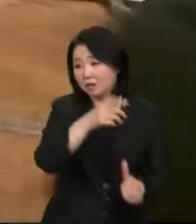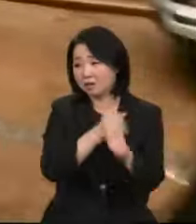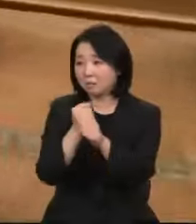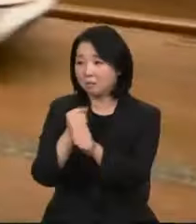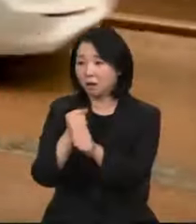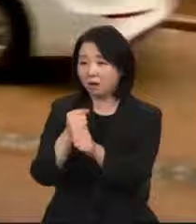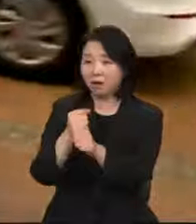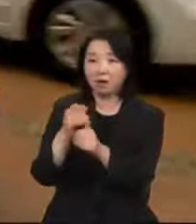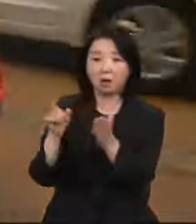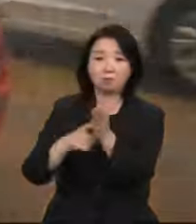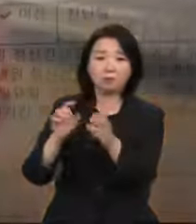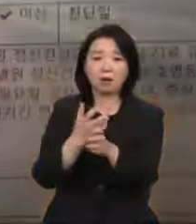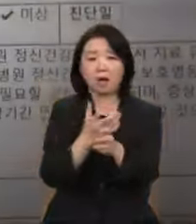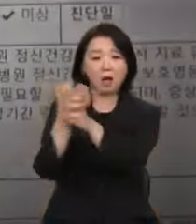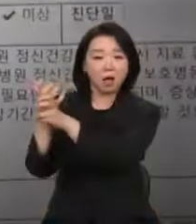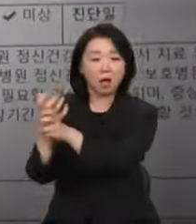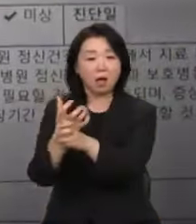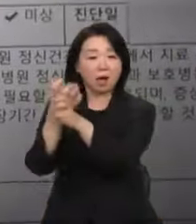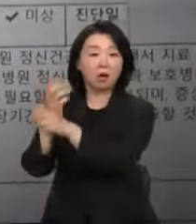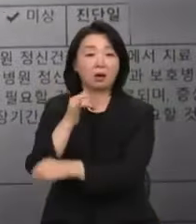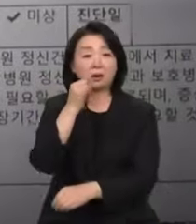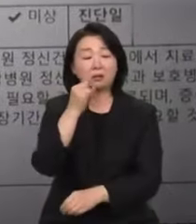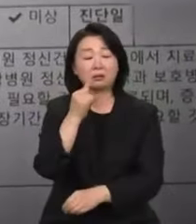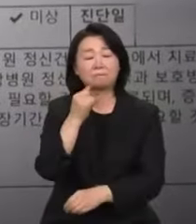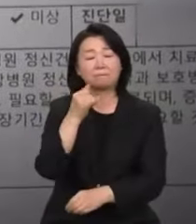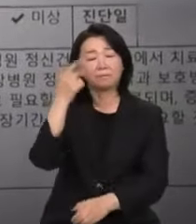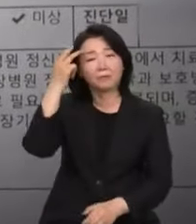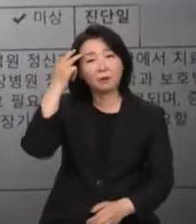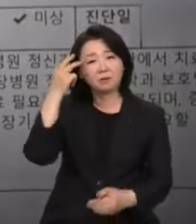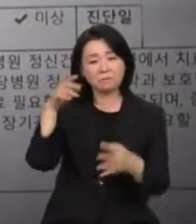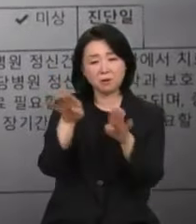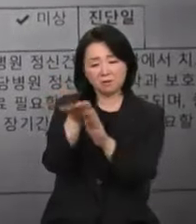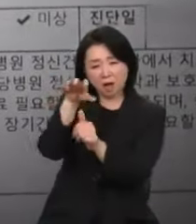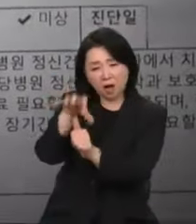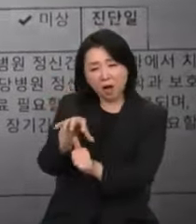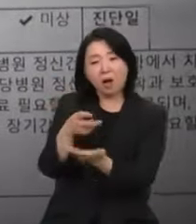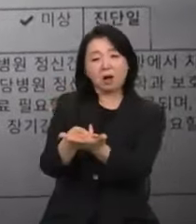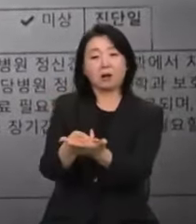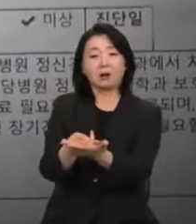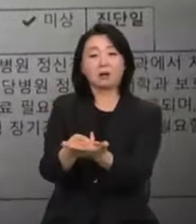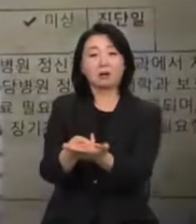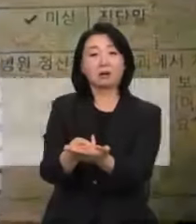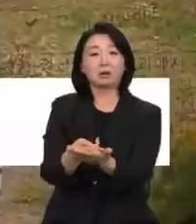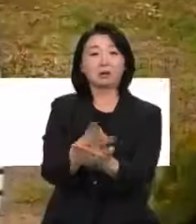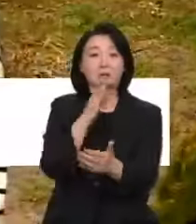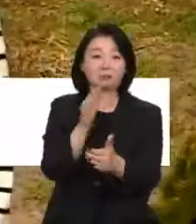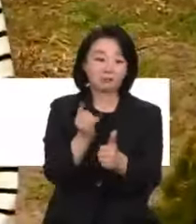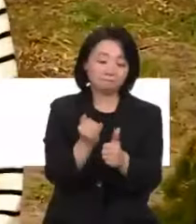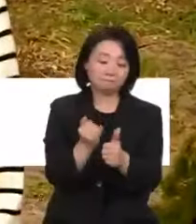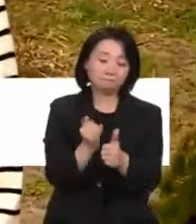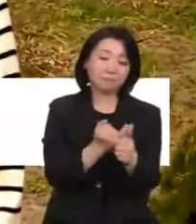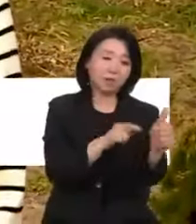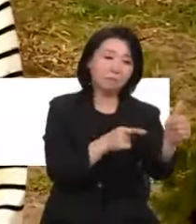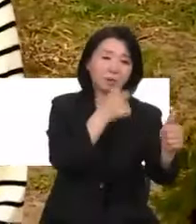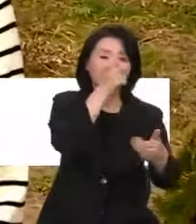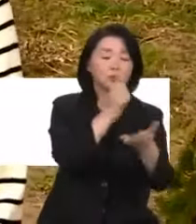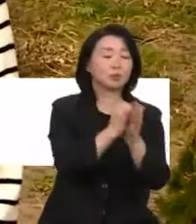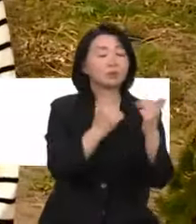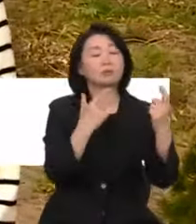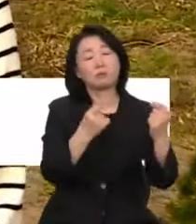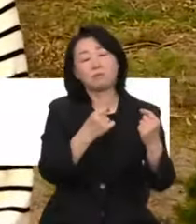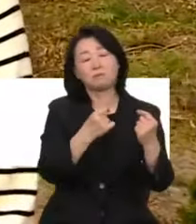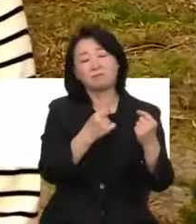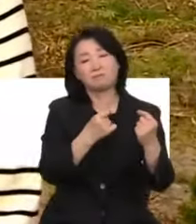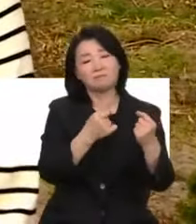구급차에 실려갔습니다. 폐쇄병동에 재발로 들어가기도 했습니다. 진짜 남편을 좀 범죄자 취급 안 했으면